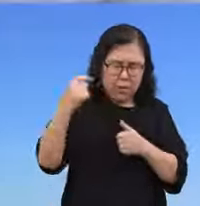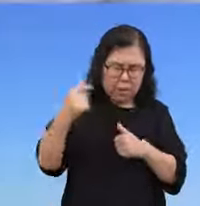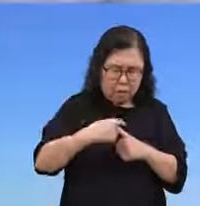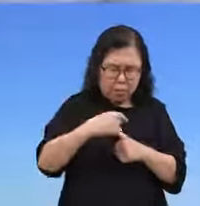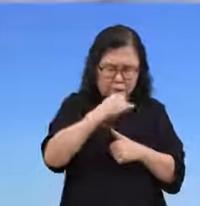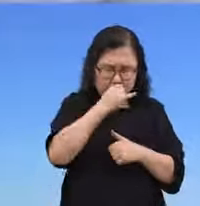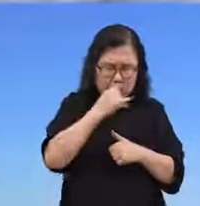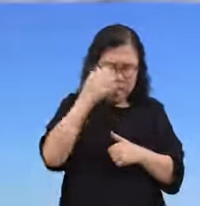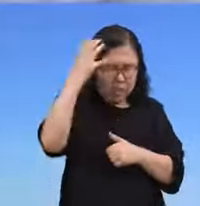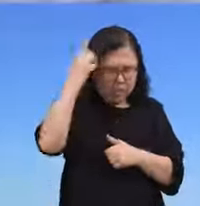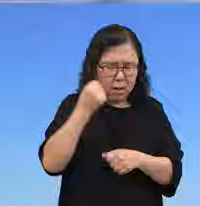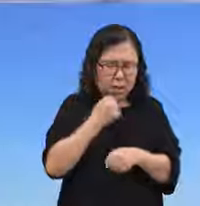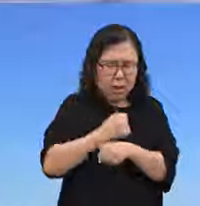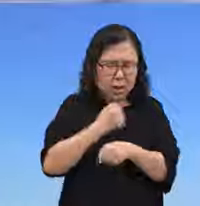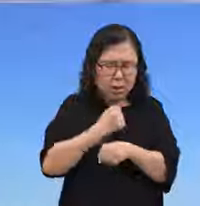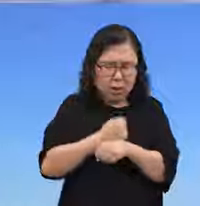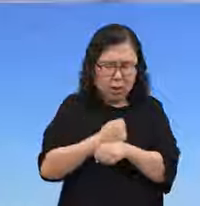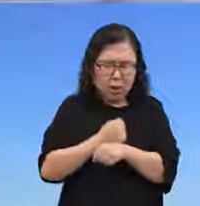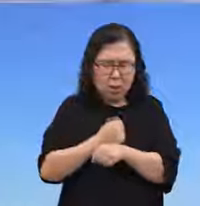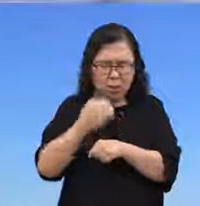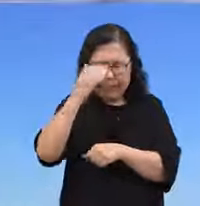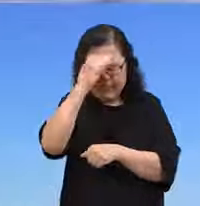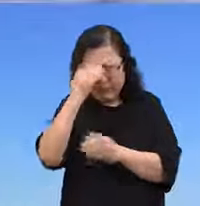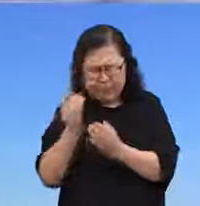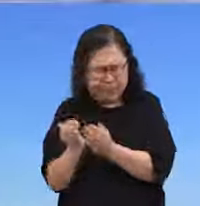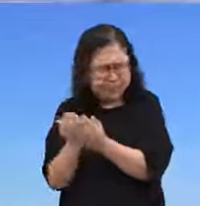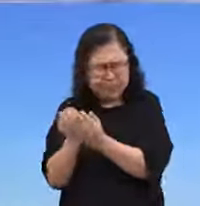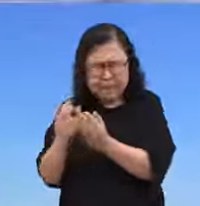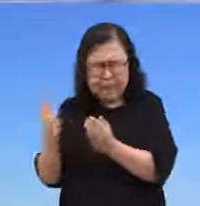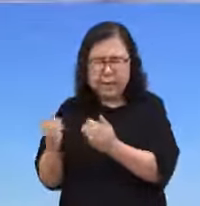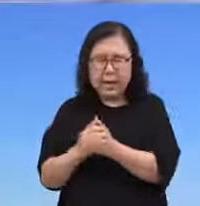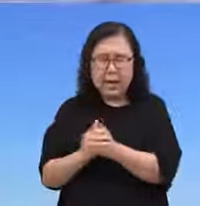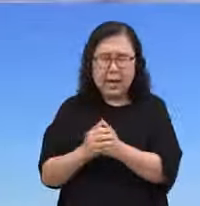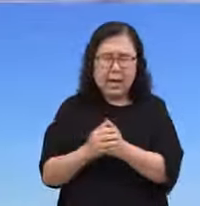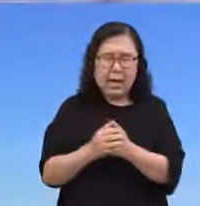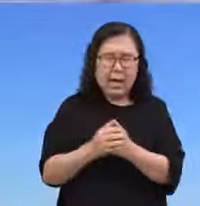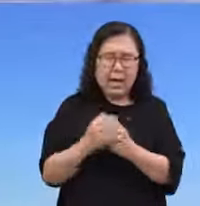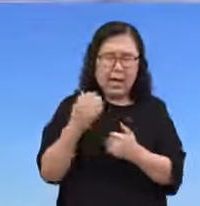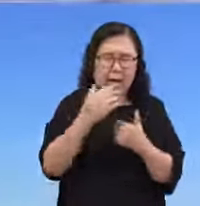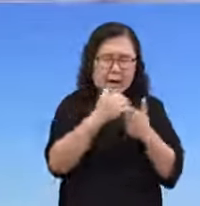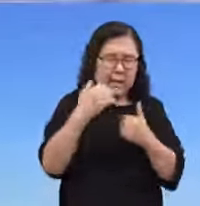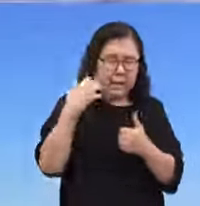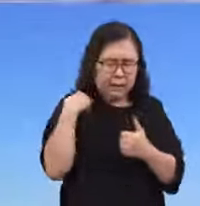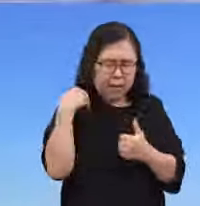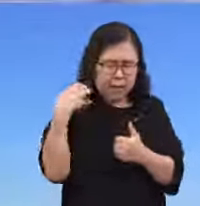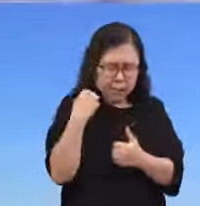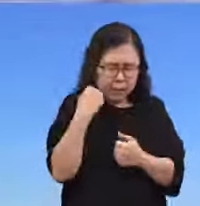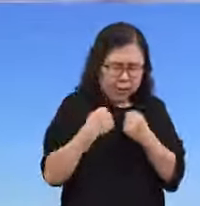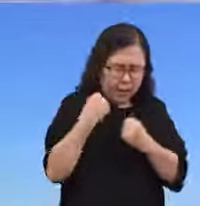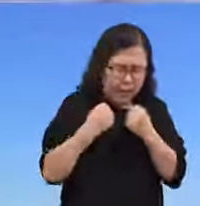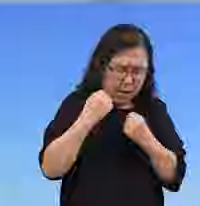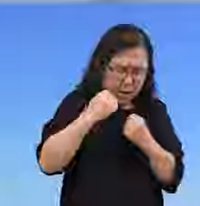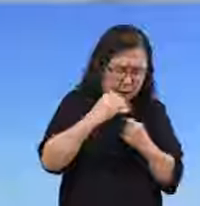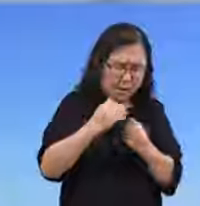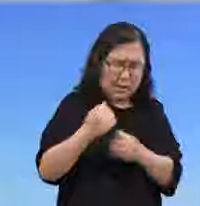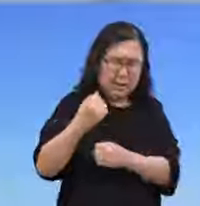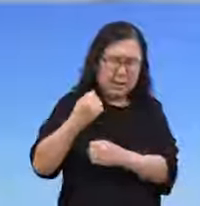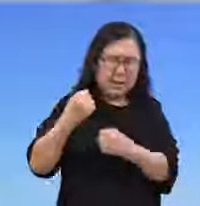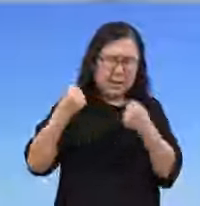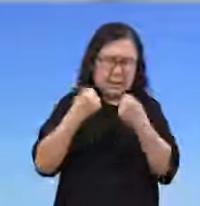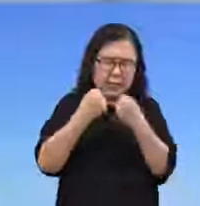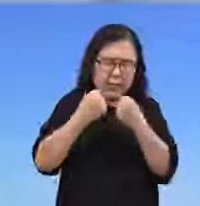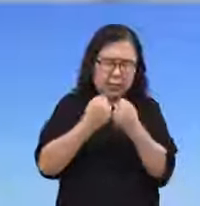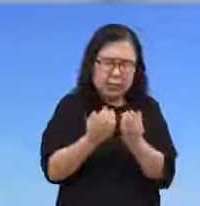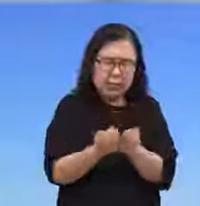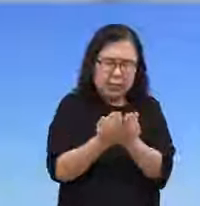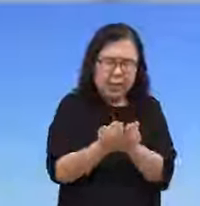기억하고, 아버지, 본분을 잊어버린 유람선이 아니라 사명을 가지고 달려가는 하나님 아버지 전투함이